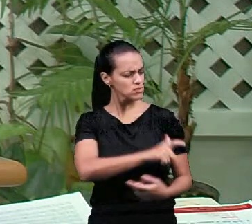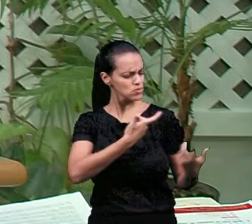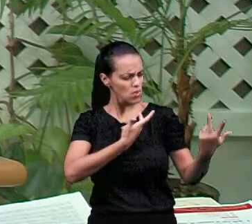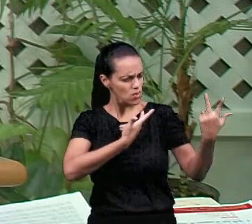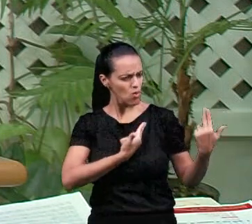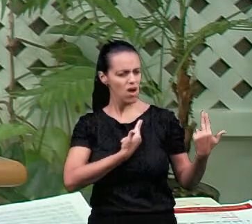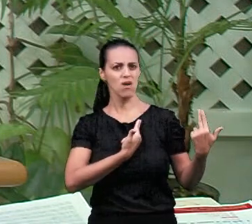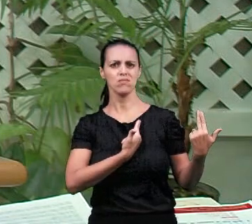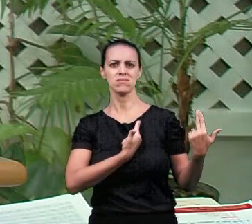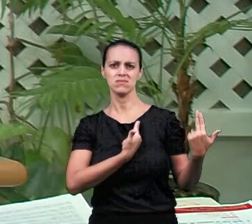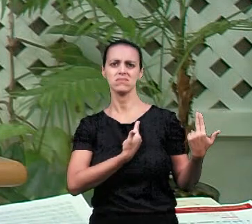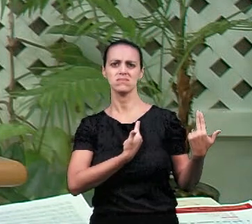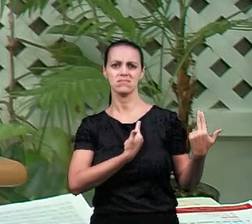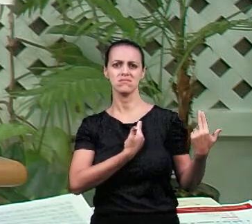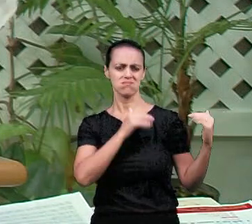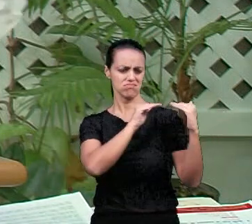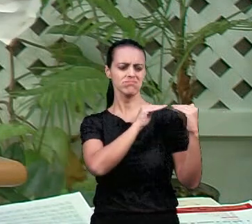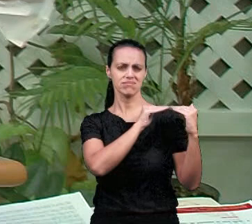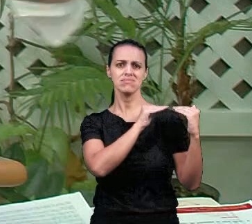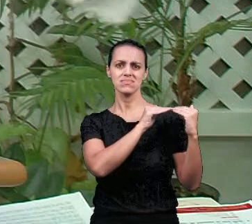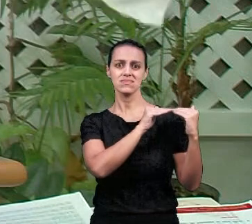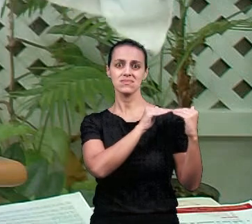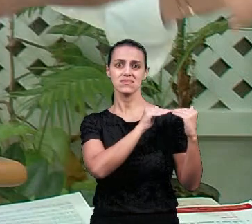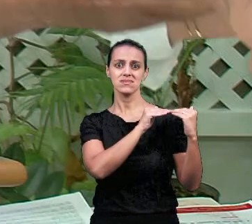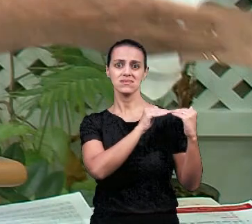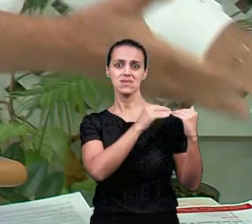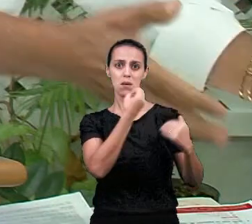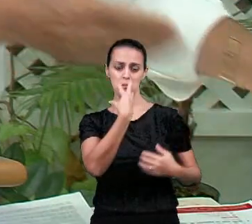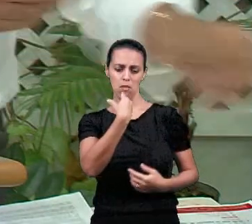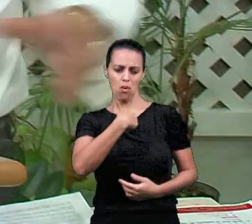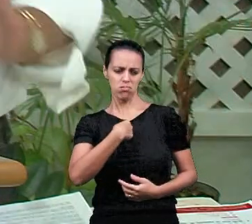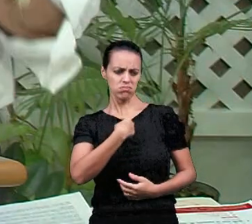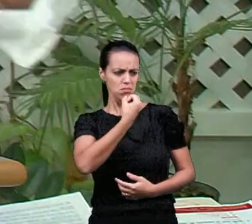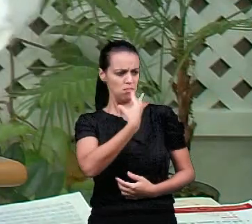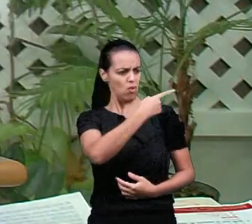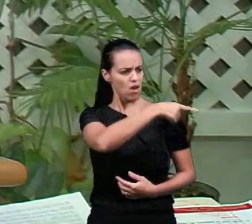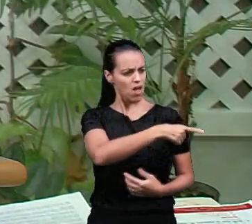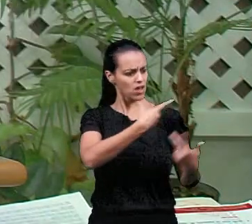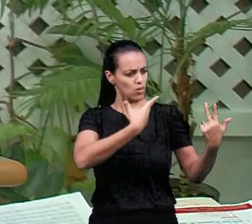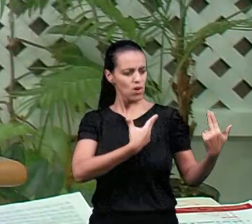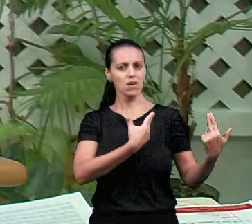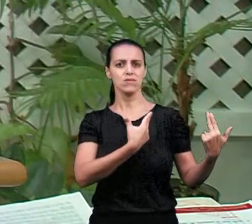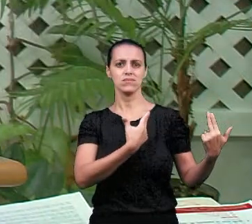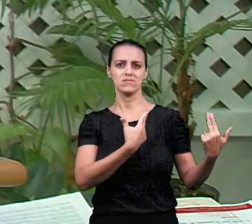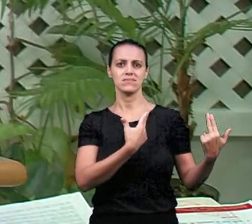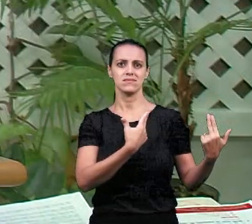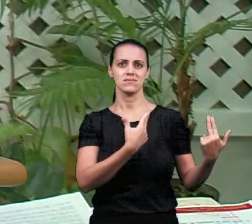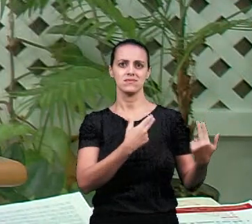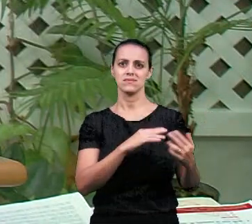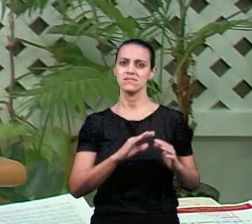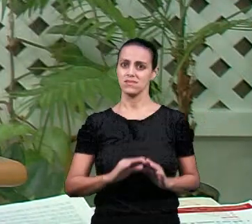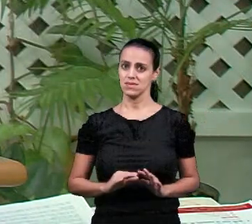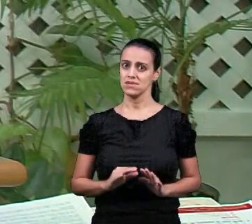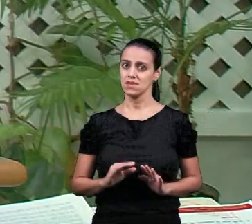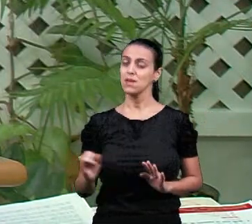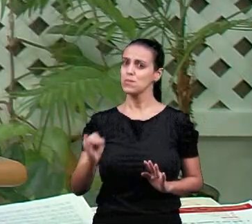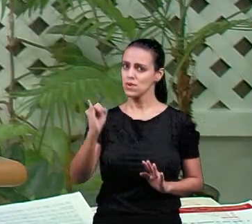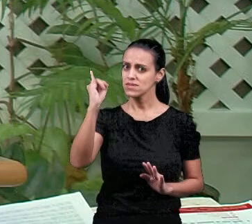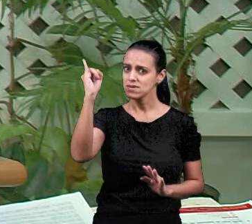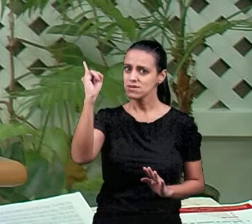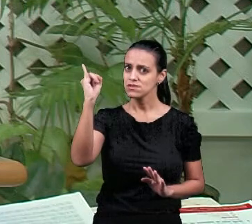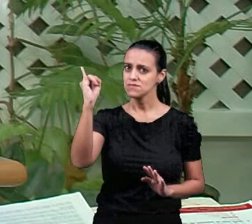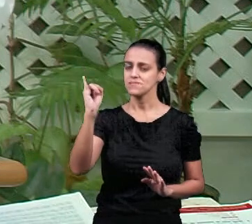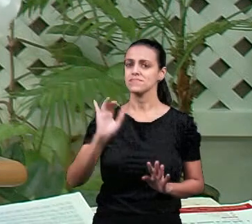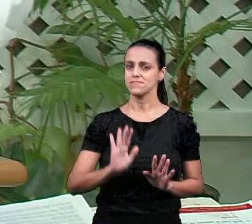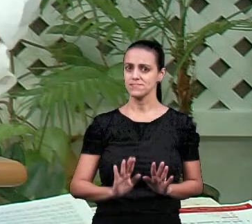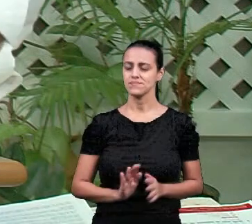soit comme lui, que les bénéfices qu'il a, ces personnes puissent l'avoir aussi. Et ça, c'est important pour nous. Regardez